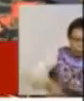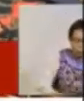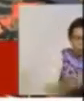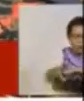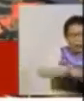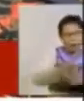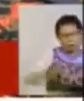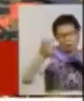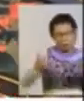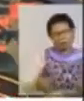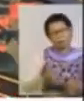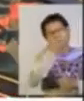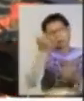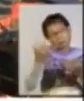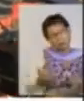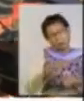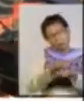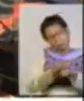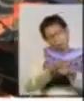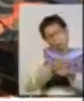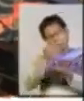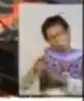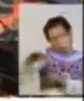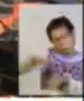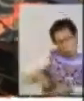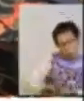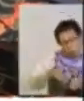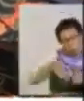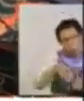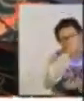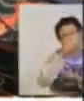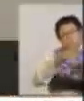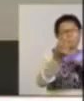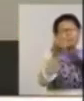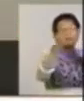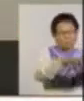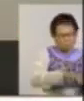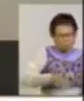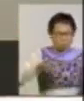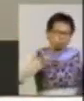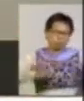Cuma keadaan dia agak lambat sebab banyak kawasan yang ditenggelami oleh air lah.